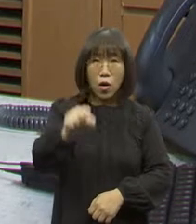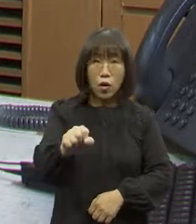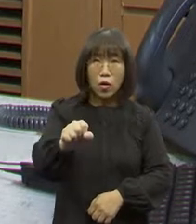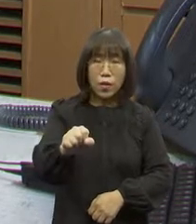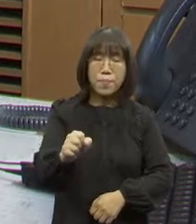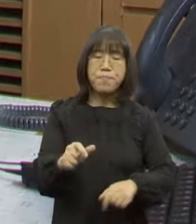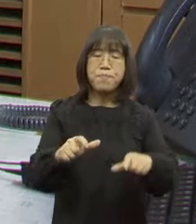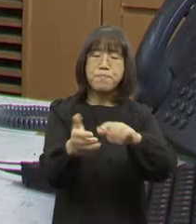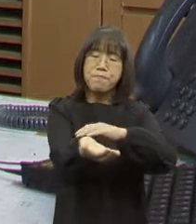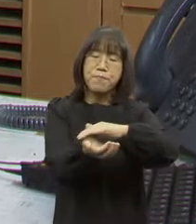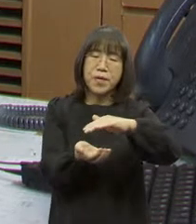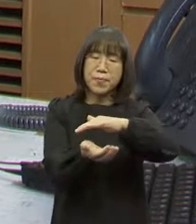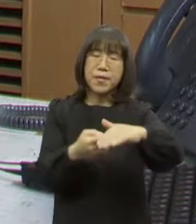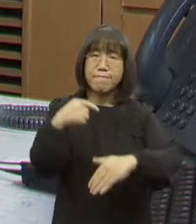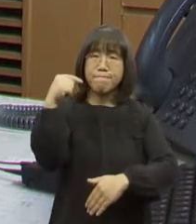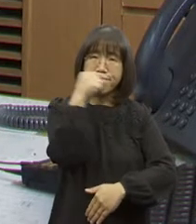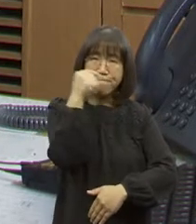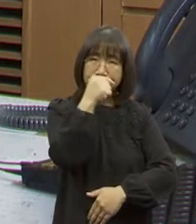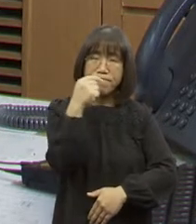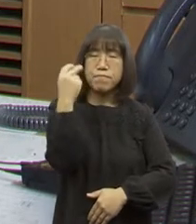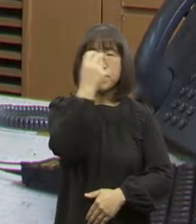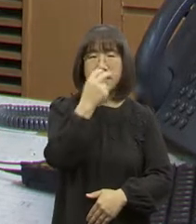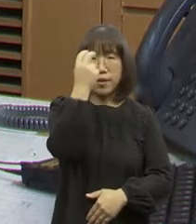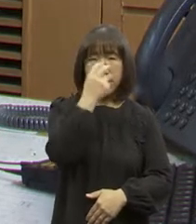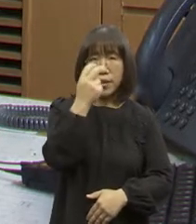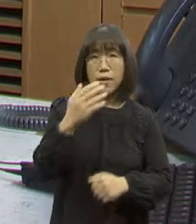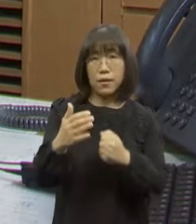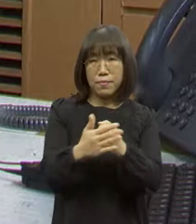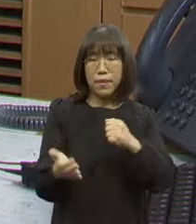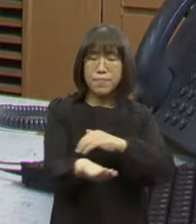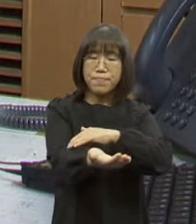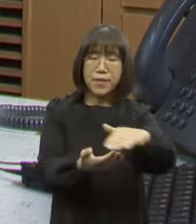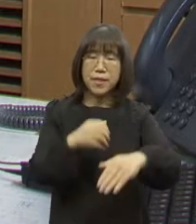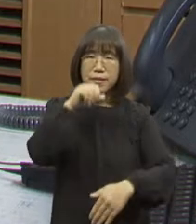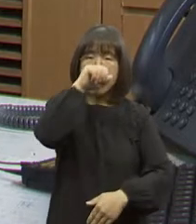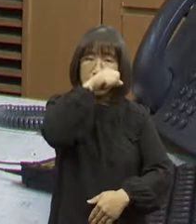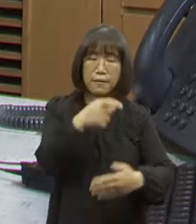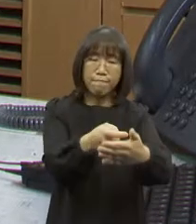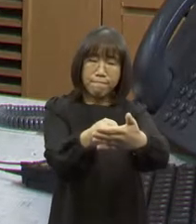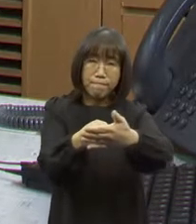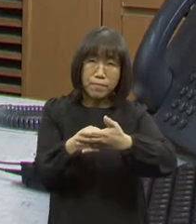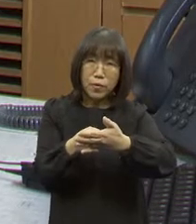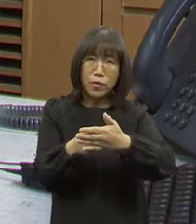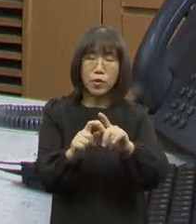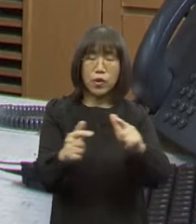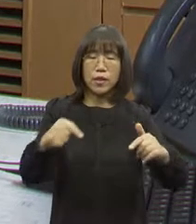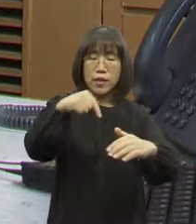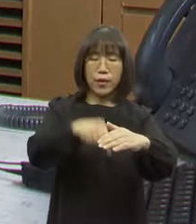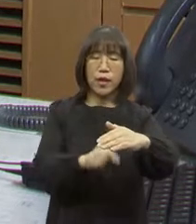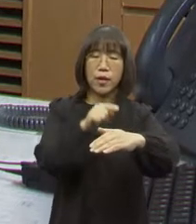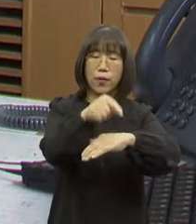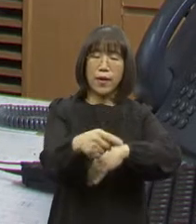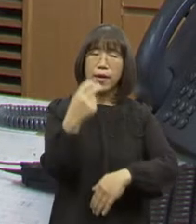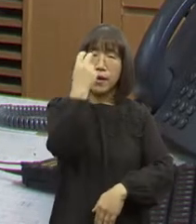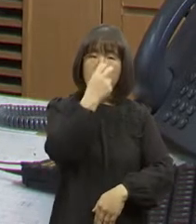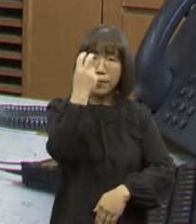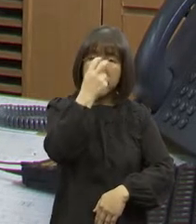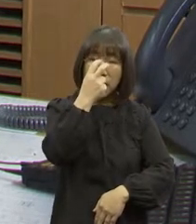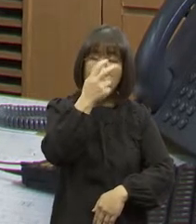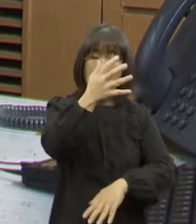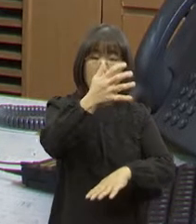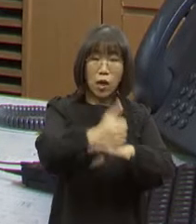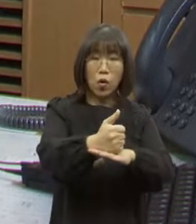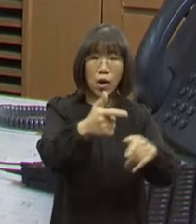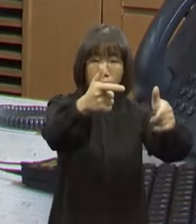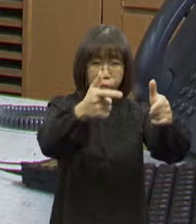일상감사 를 철저히 해 가지고 요 예산낭비 오일을 좀 사전에 예방하는 것과 그리고 내부나 외부 감사 결과에 대한